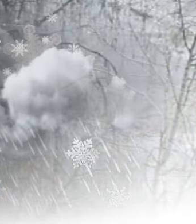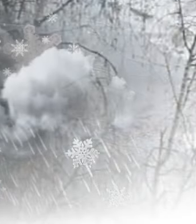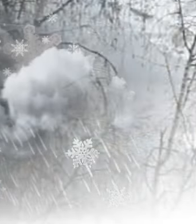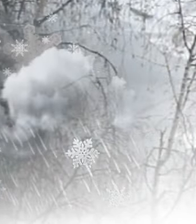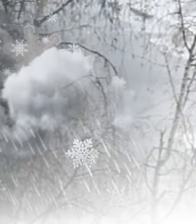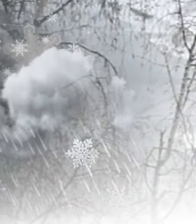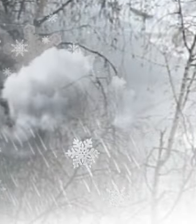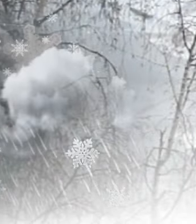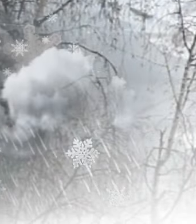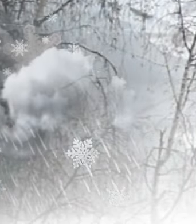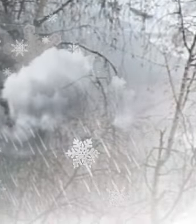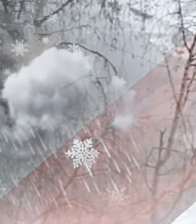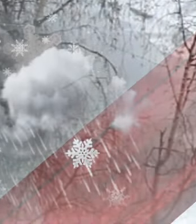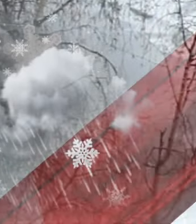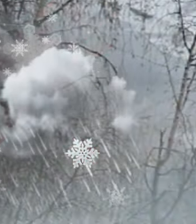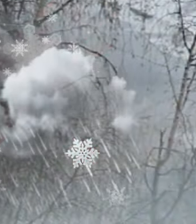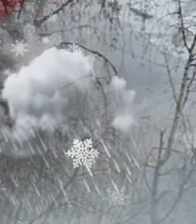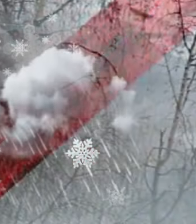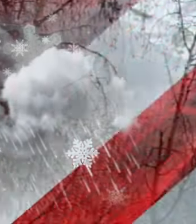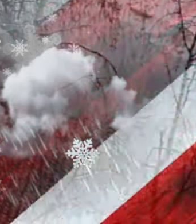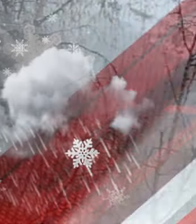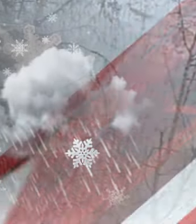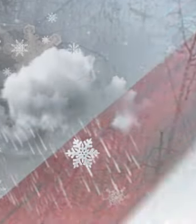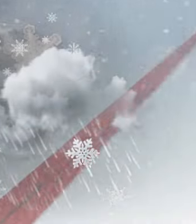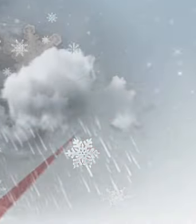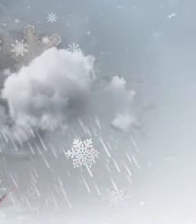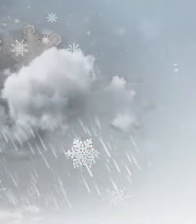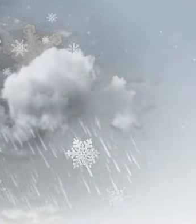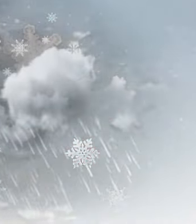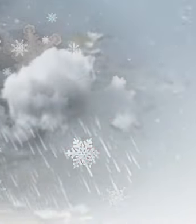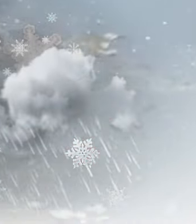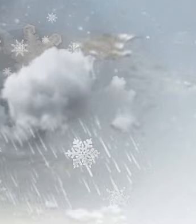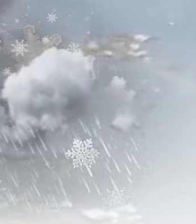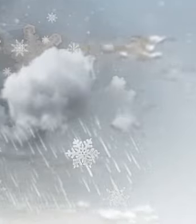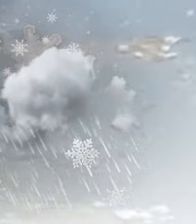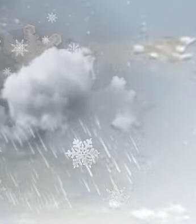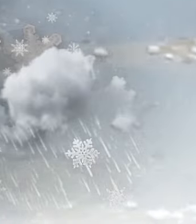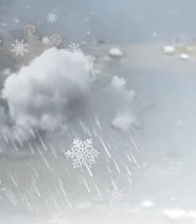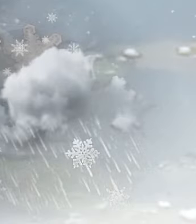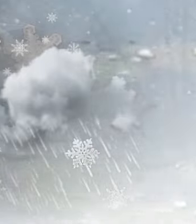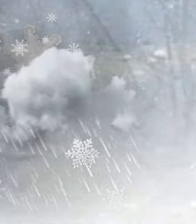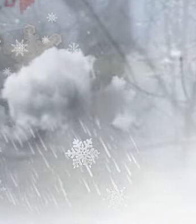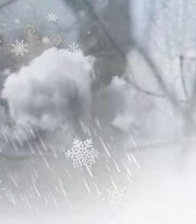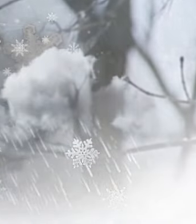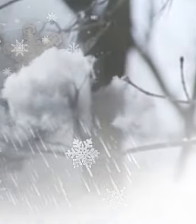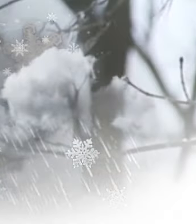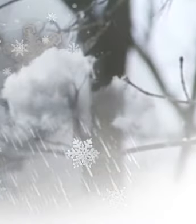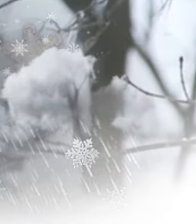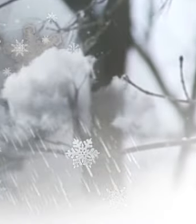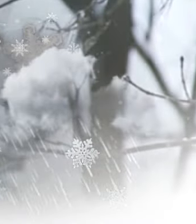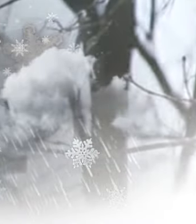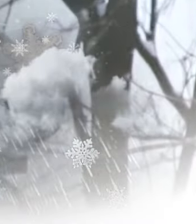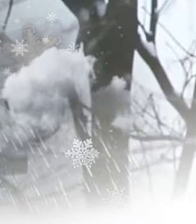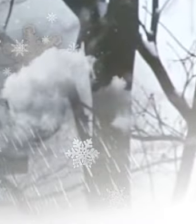вялікавыццца, каля 1 градуса тяпла, а раніццей да плюс 4 днём і да плюс 3 вечером.